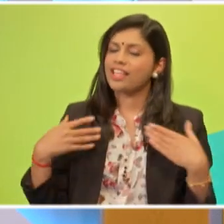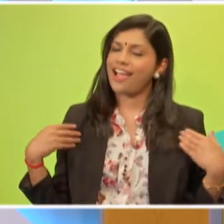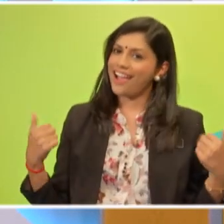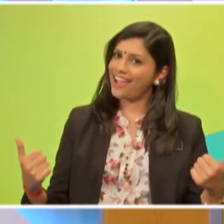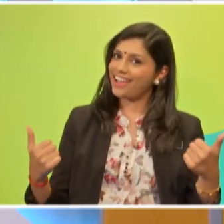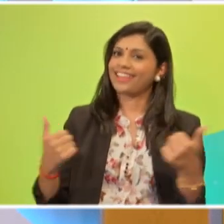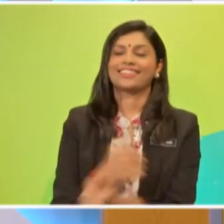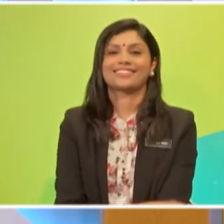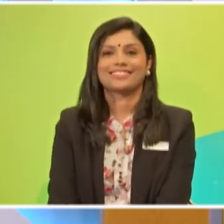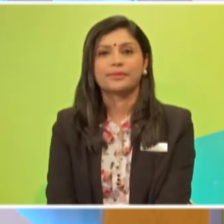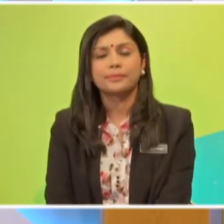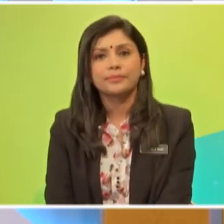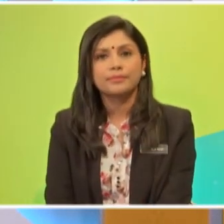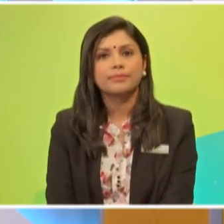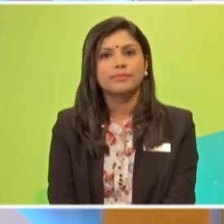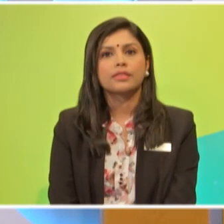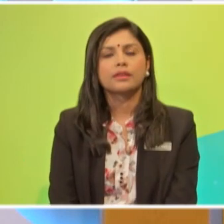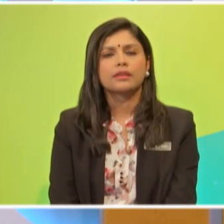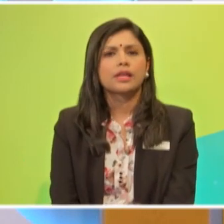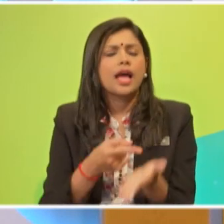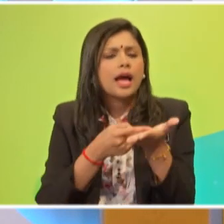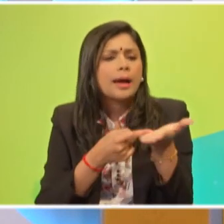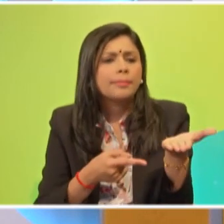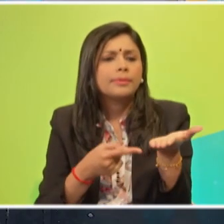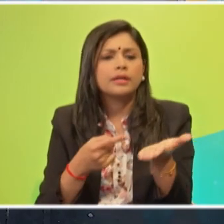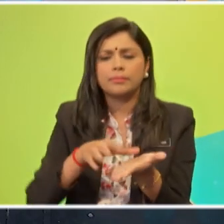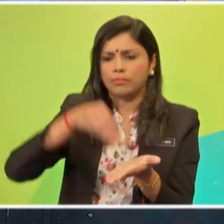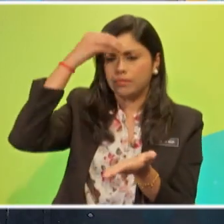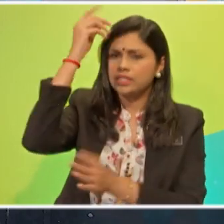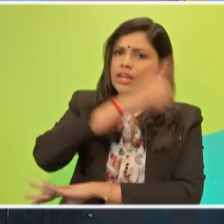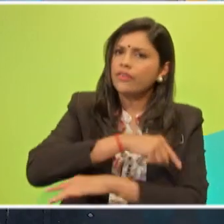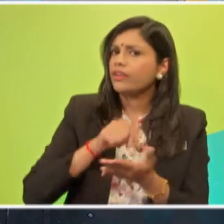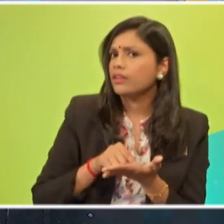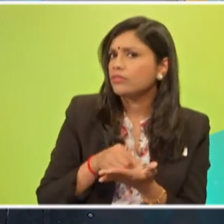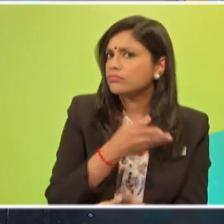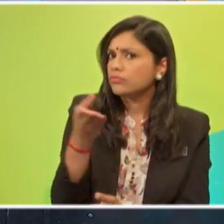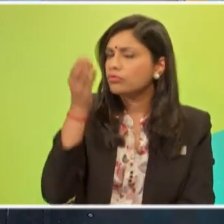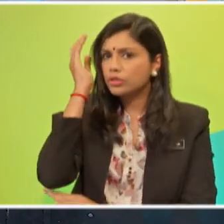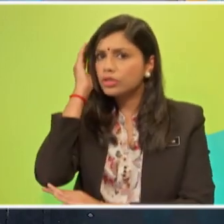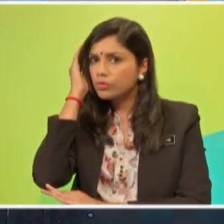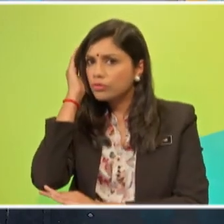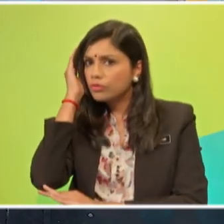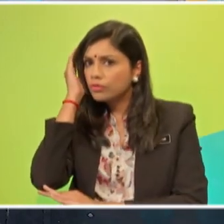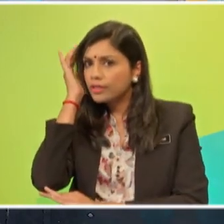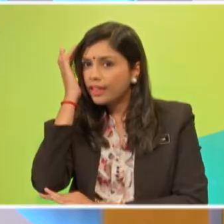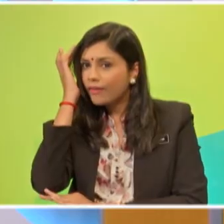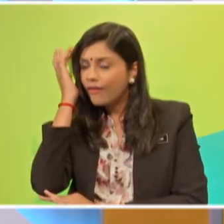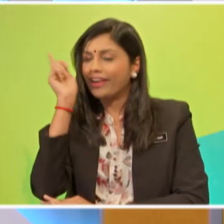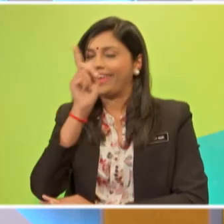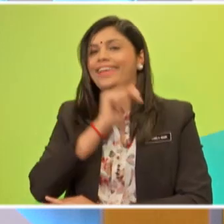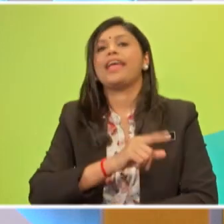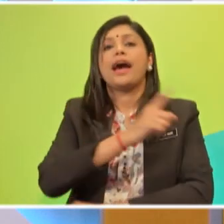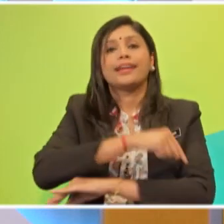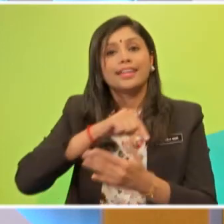juga Cikgu. Okey, sebenarnya saya nak tanya Cikgu, apa yang kita akan belajar hari ini Cikgu? Okey, baiklah Sean dan murid-murid di rumah. Hari ini kita